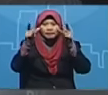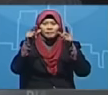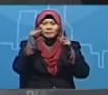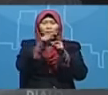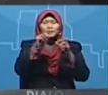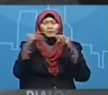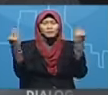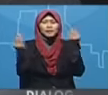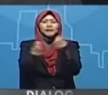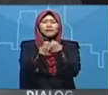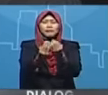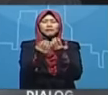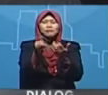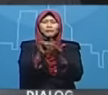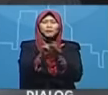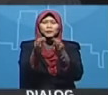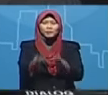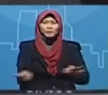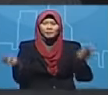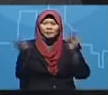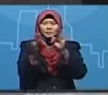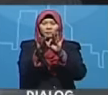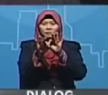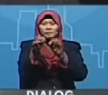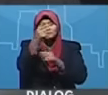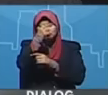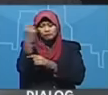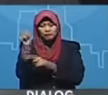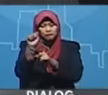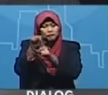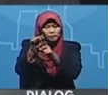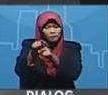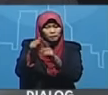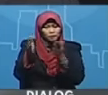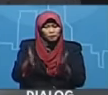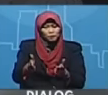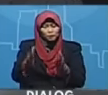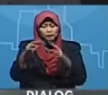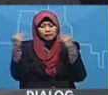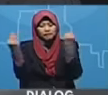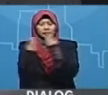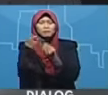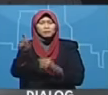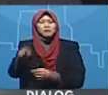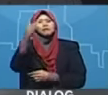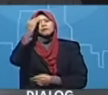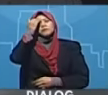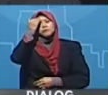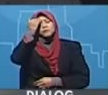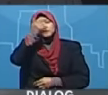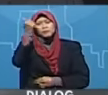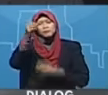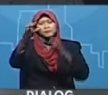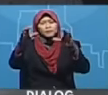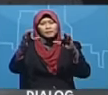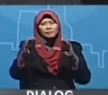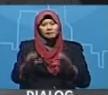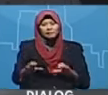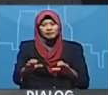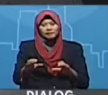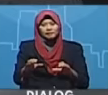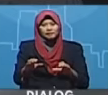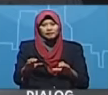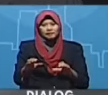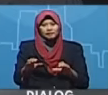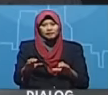Yang penting kesedaranlah. Ya. Sebab mungkin penipuan kurang sekali masyarakat sedar, tapi dengan kaedah modus